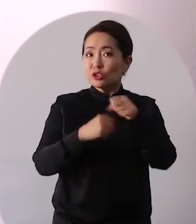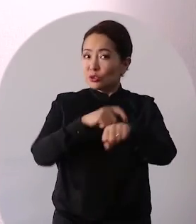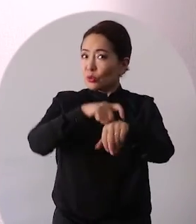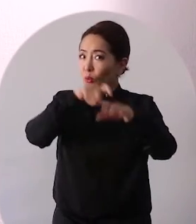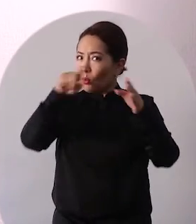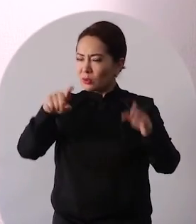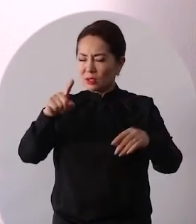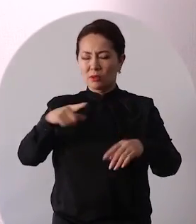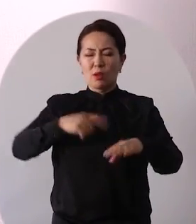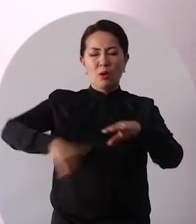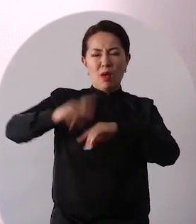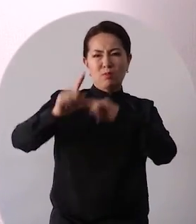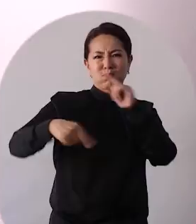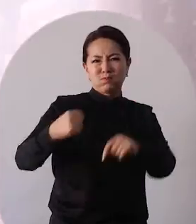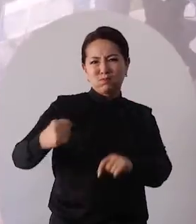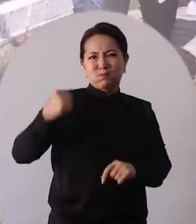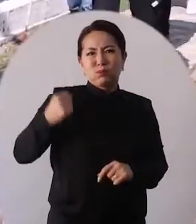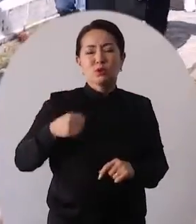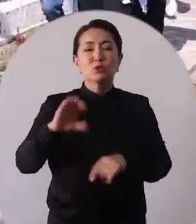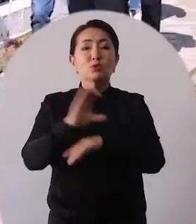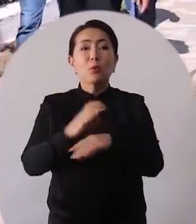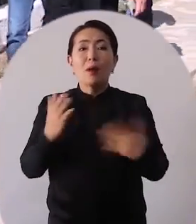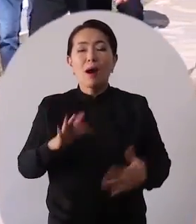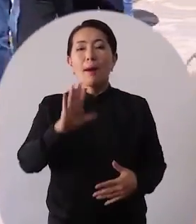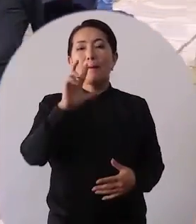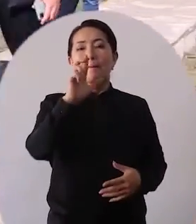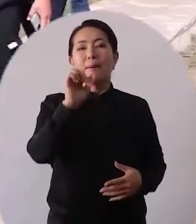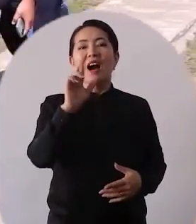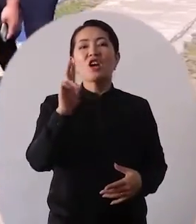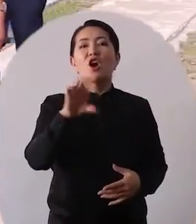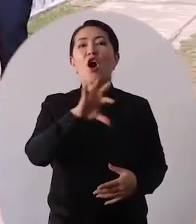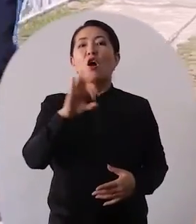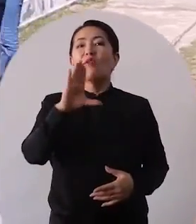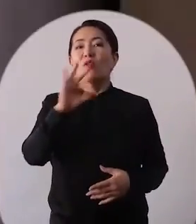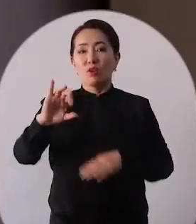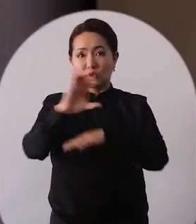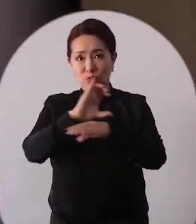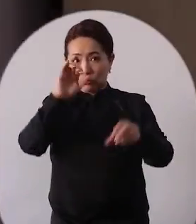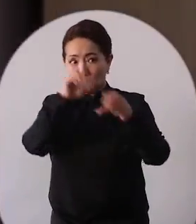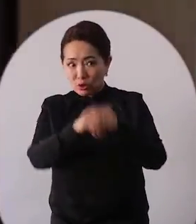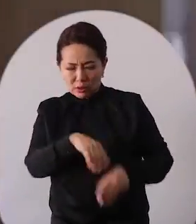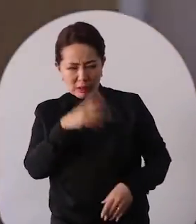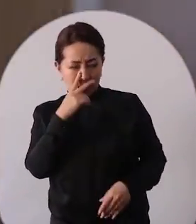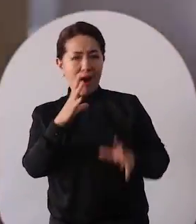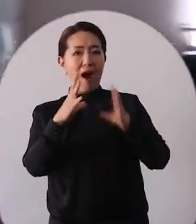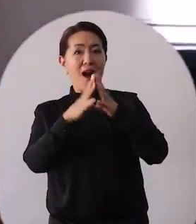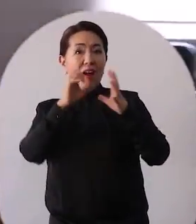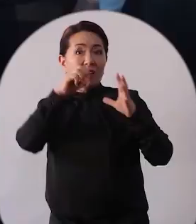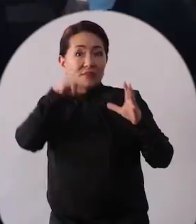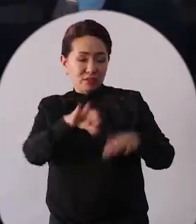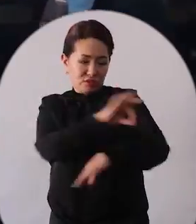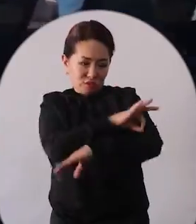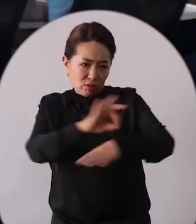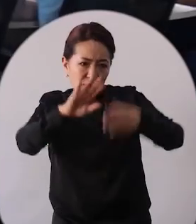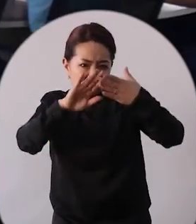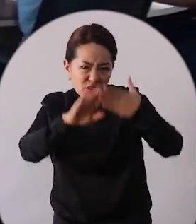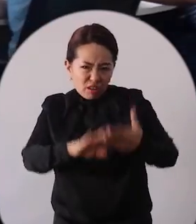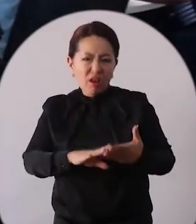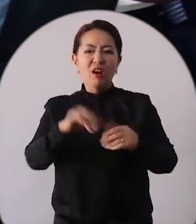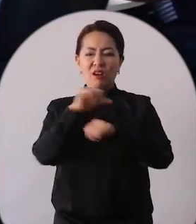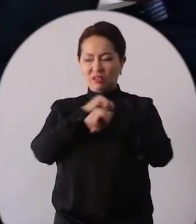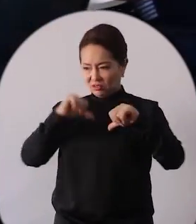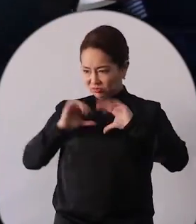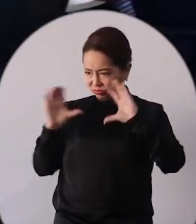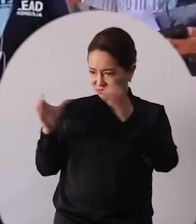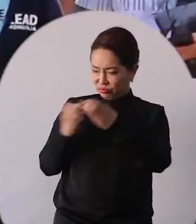дотор улсын тэргүүний сон болсон Баяу Ава сонд бид нар ажилласан. Тэдний хэрэгжүүлсэн аравт дэд төсөлтөд танилцаж, хэрхэн яаж